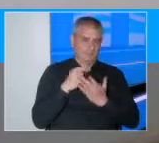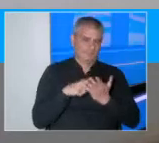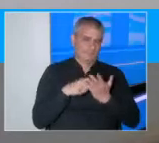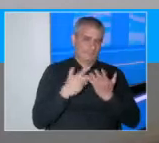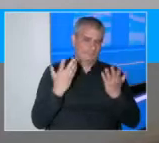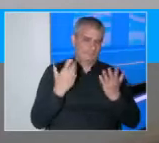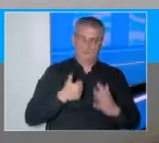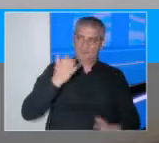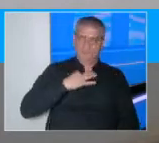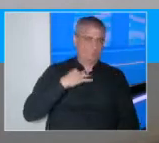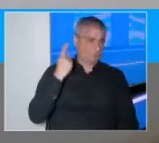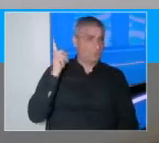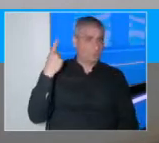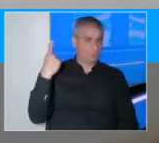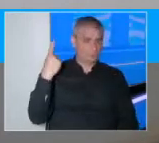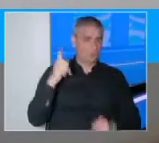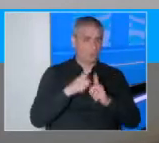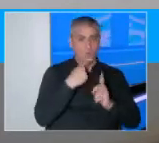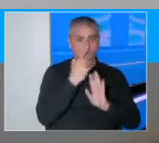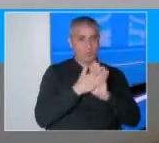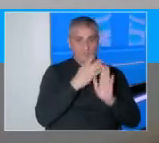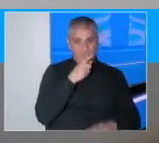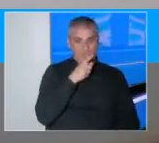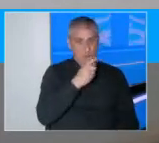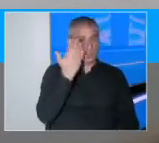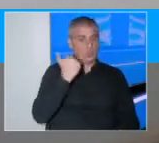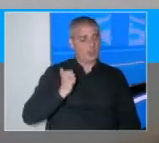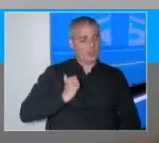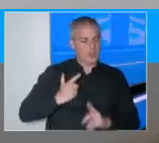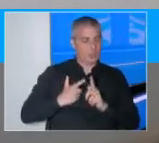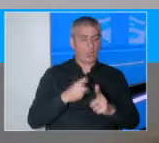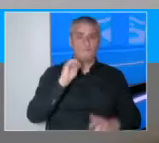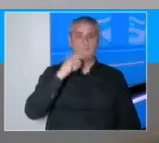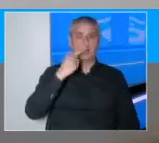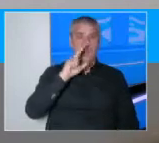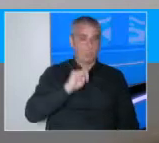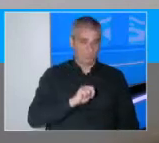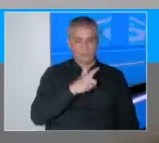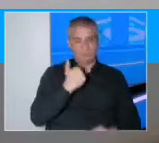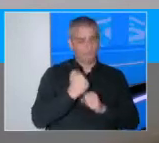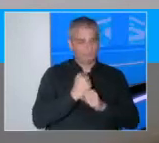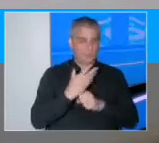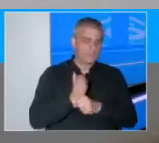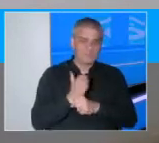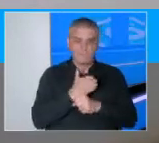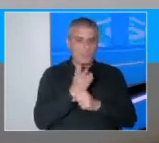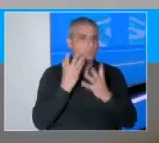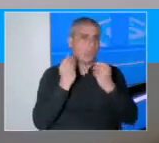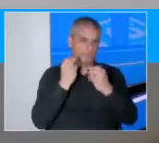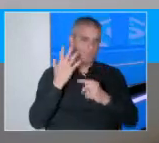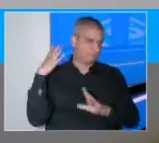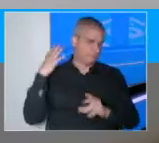מאבנר, הבוס שלי. הוא בעצם, כמו שאמרת, הוא היה לוחם ביחידת מגלן, הוא בעצם ככה התעסק עם ניווט הרבה מאוד